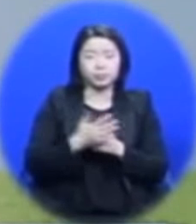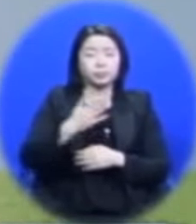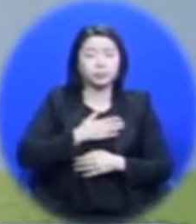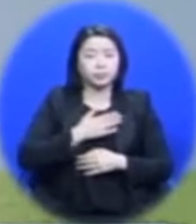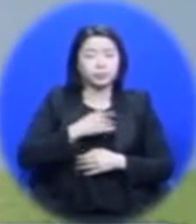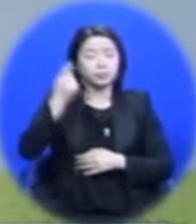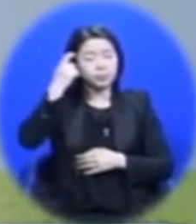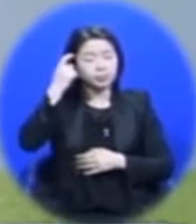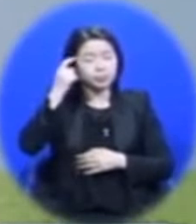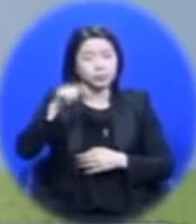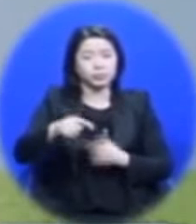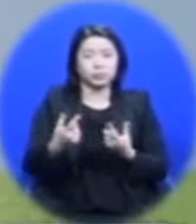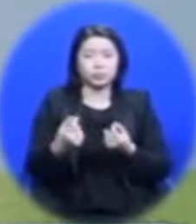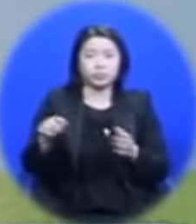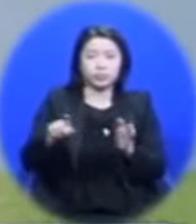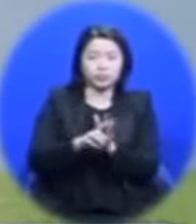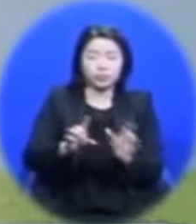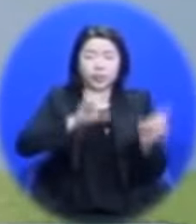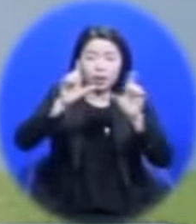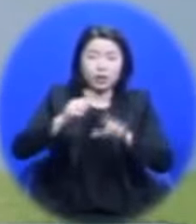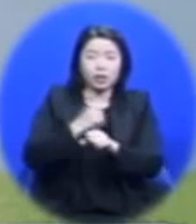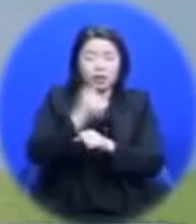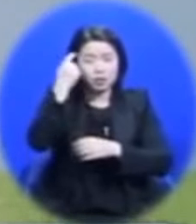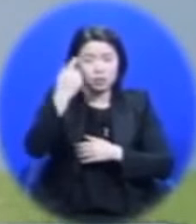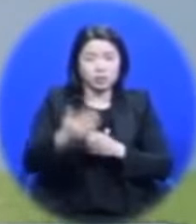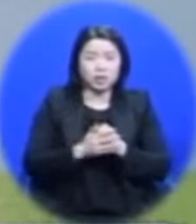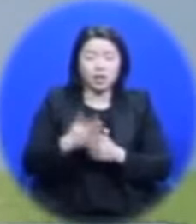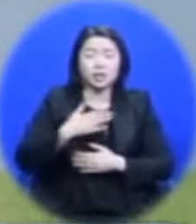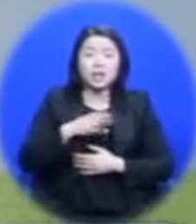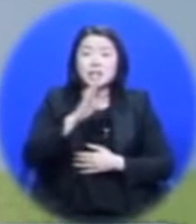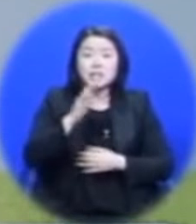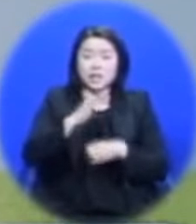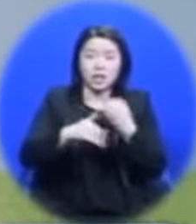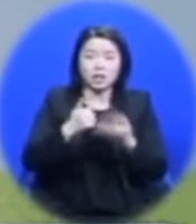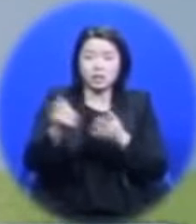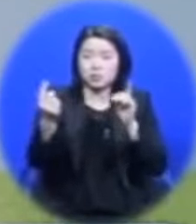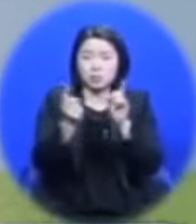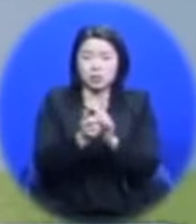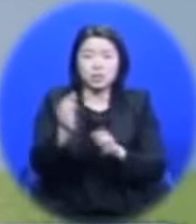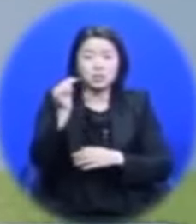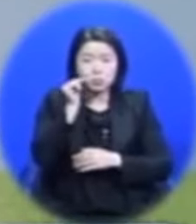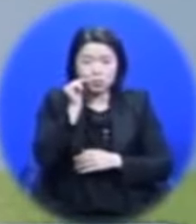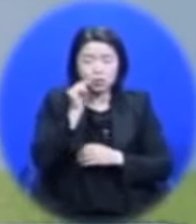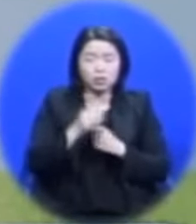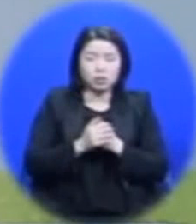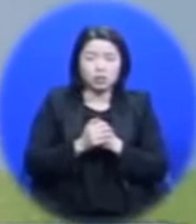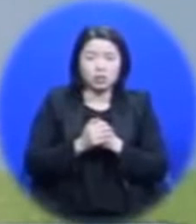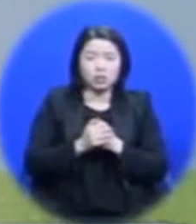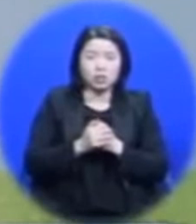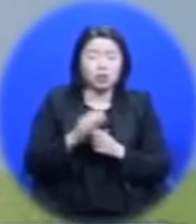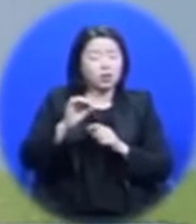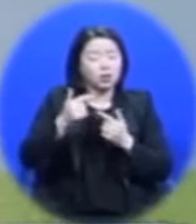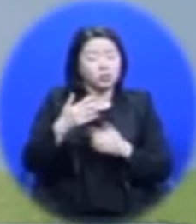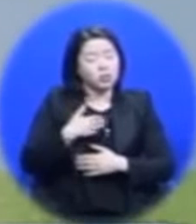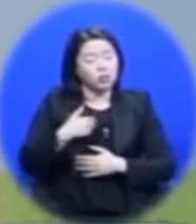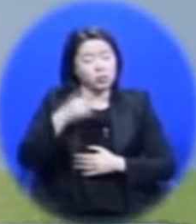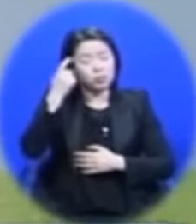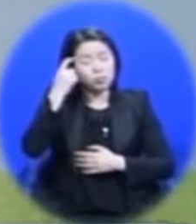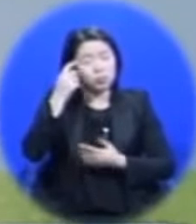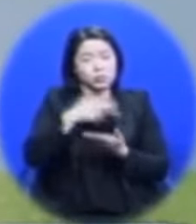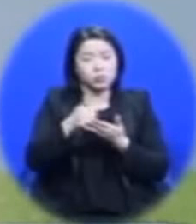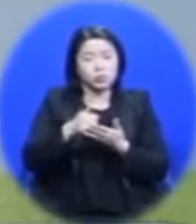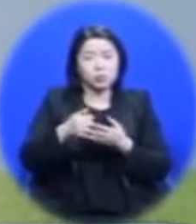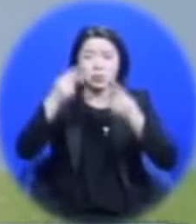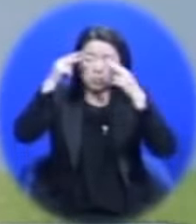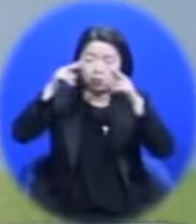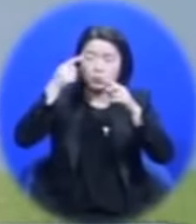나는 왜 이렇게 신앙생활을 하는 걸까? 나는 진짜 하나님을 만나지도 못했네. 아, 왜 나는 주님을 바라보는 눈이